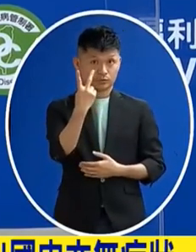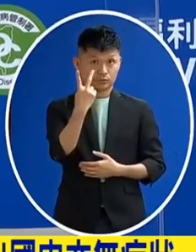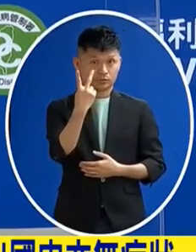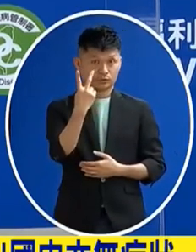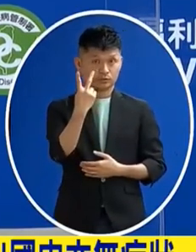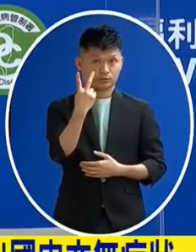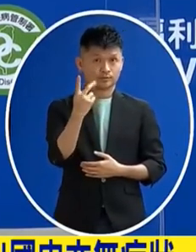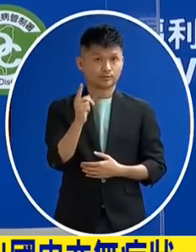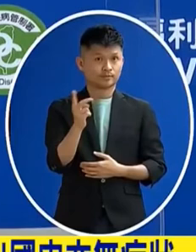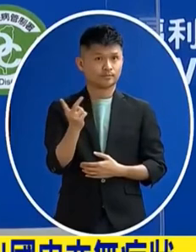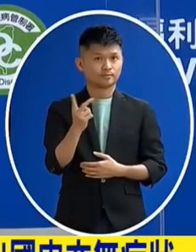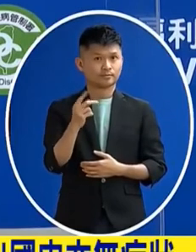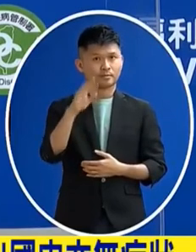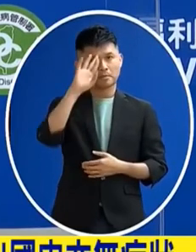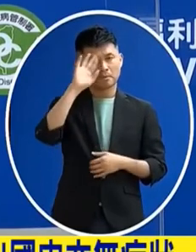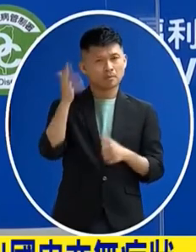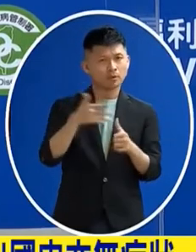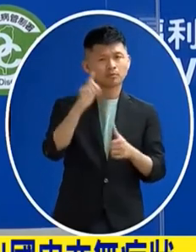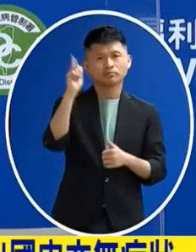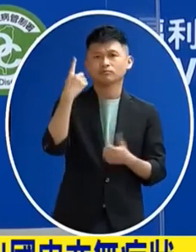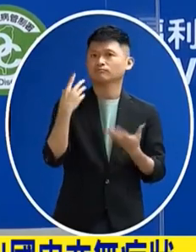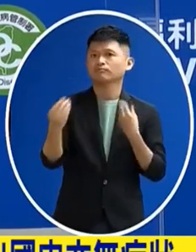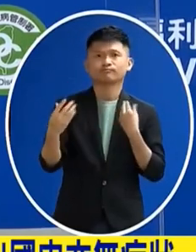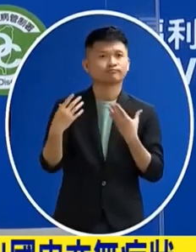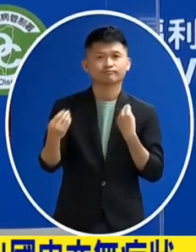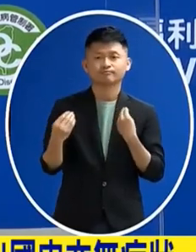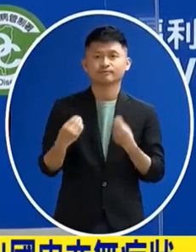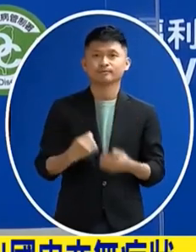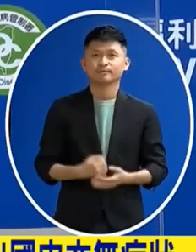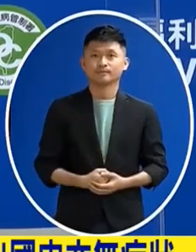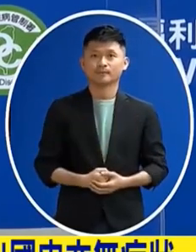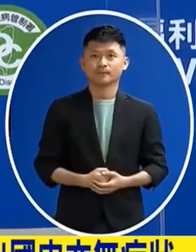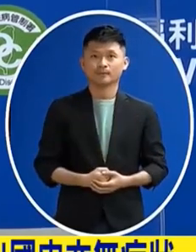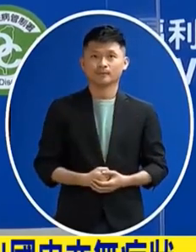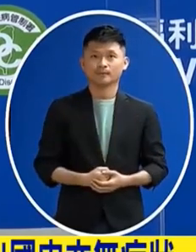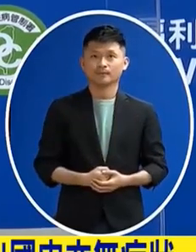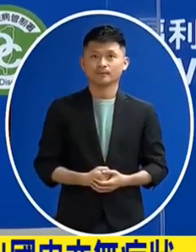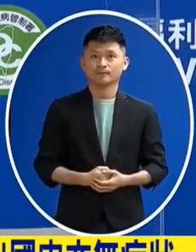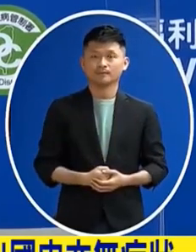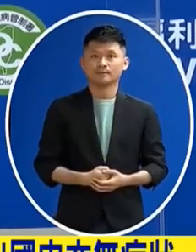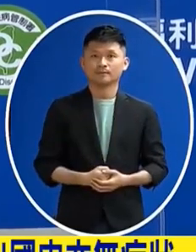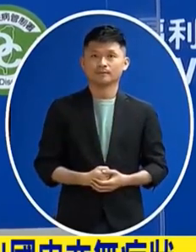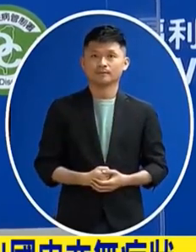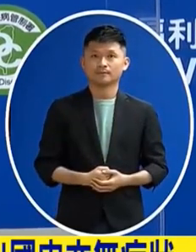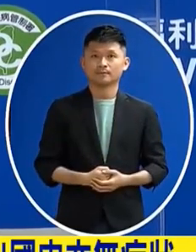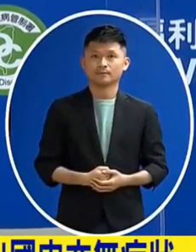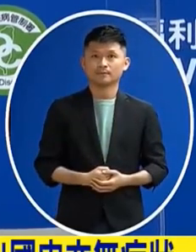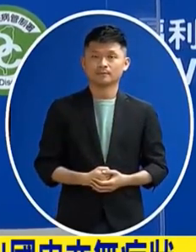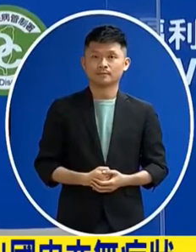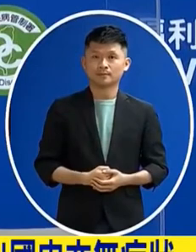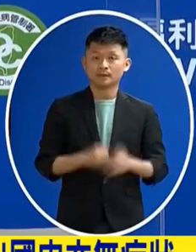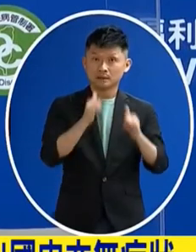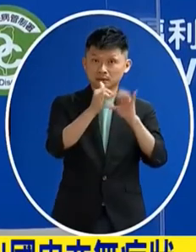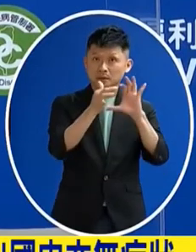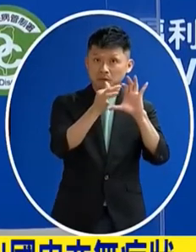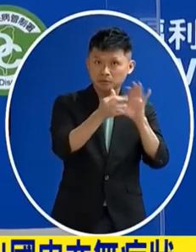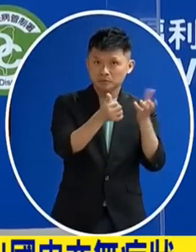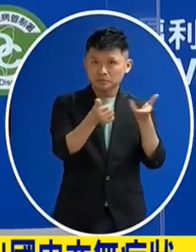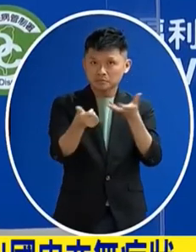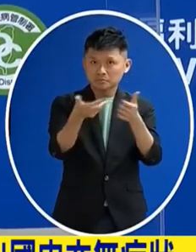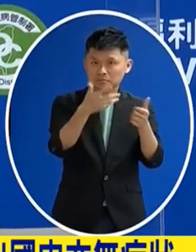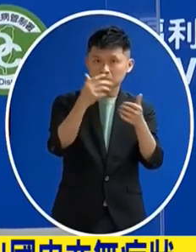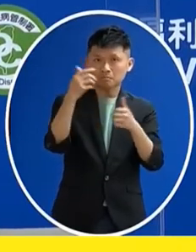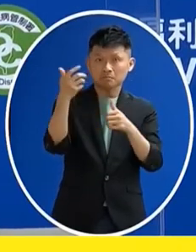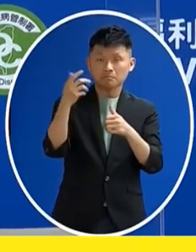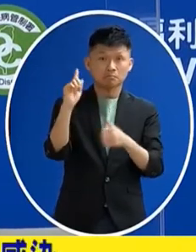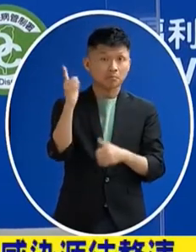两起的一个哈不明感染，目前还是不明感染源的，哈的一些社区的感染，哈